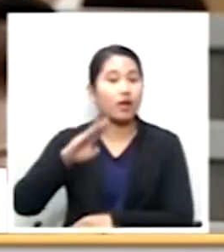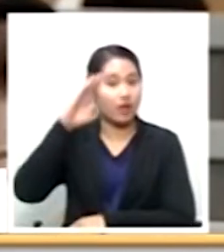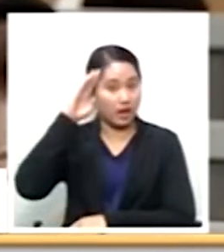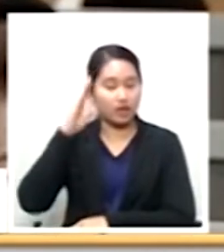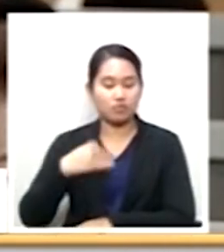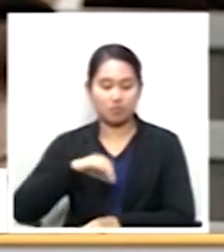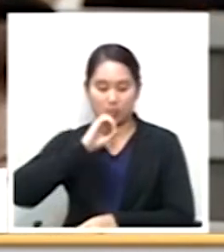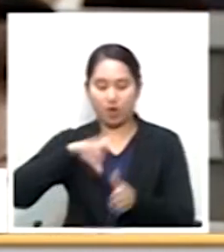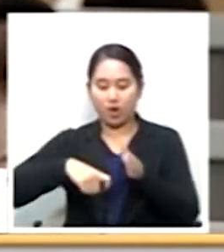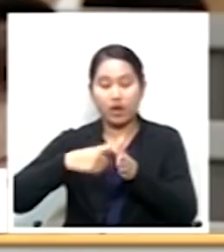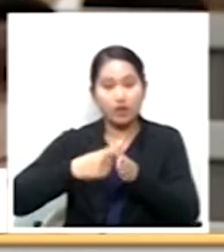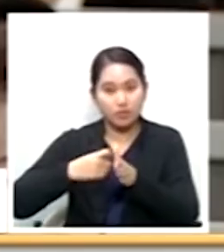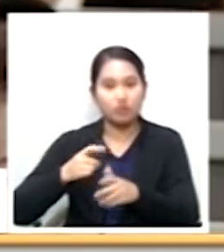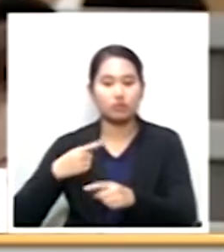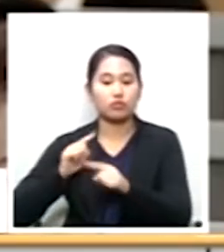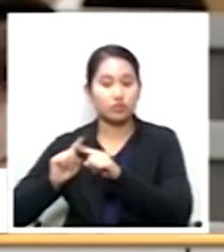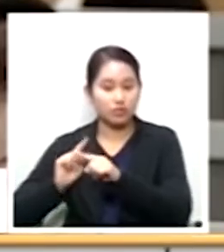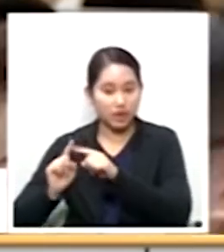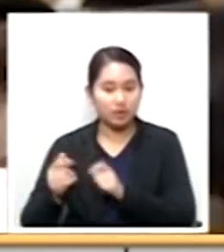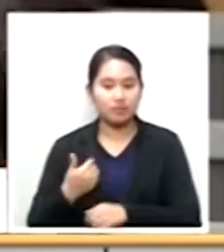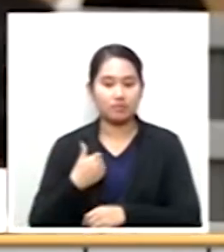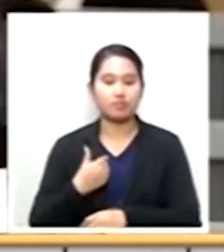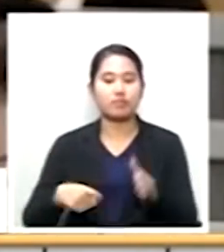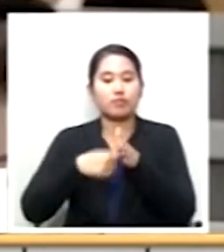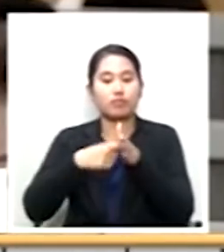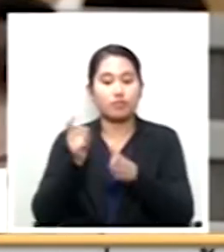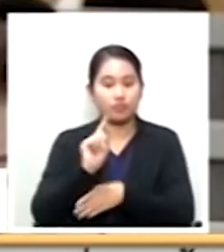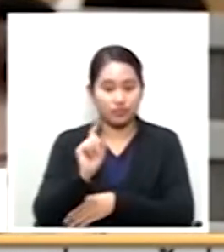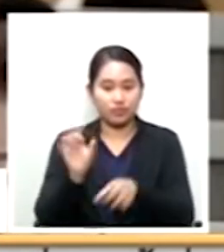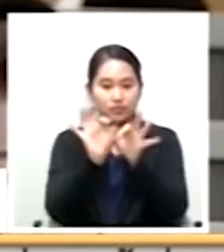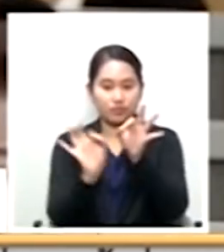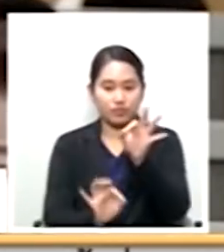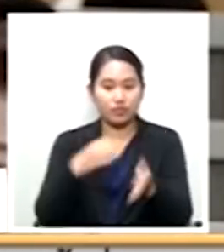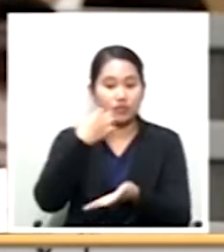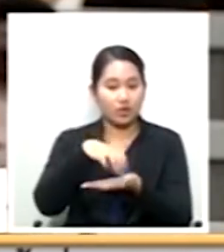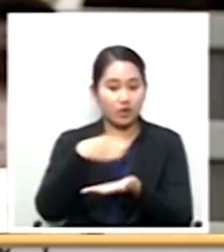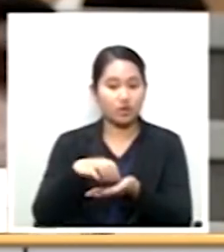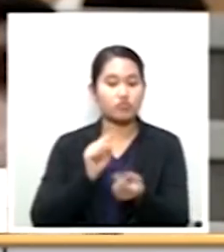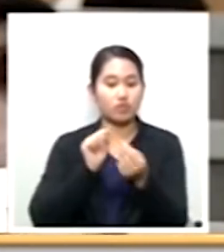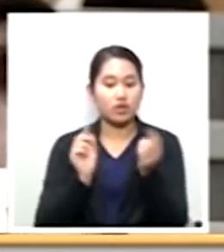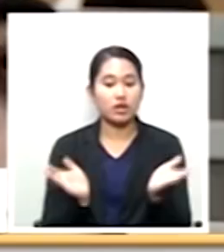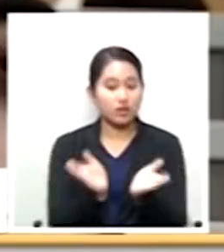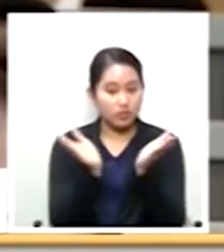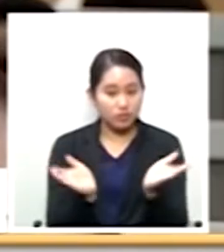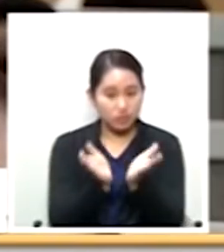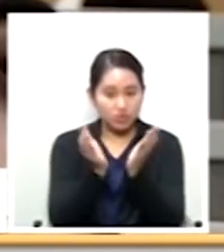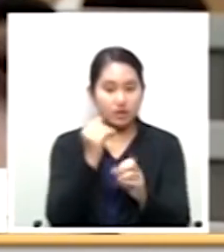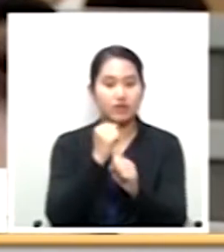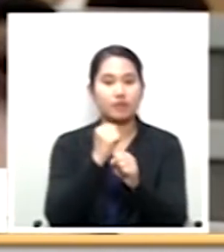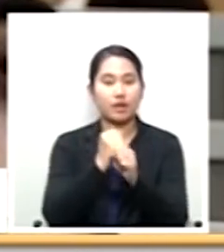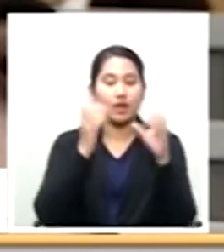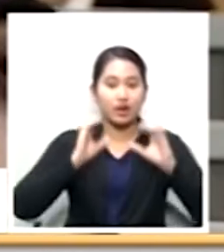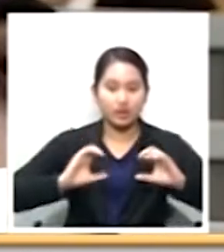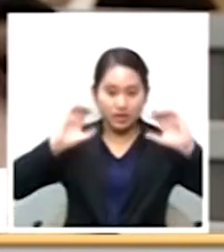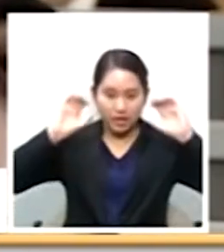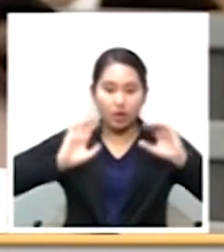ตรานะครับในเหตุผลท้ายพระราชกำหนดฉบับนี้เขียนเอาไว้อย่างนี้ครับเพื่อสนับสนุนภารกิจของส่วนราชการในพระ